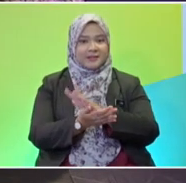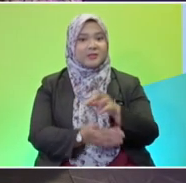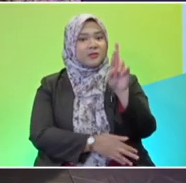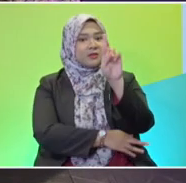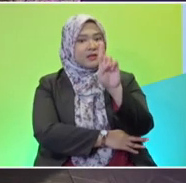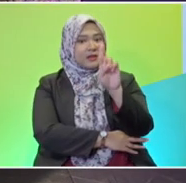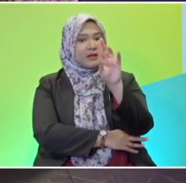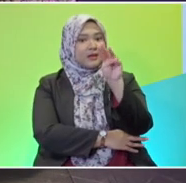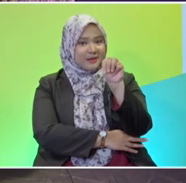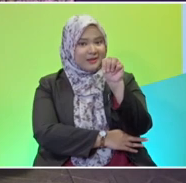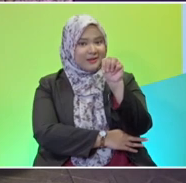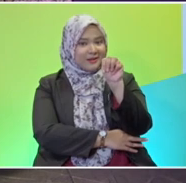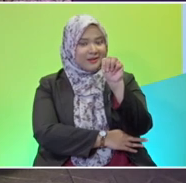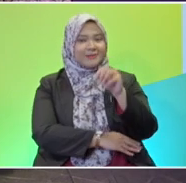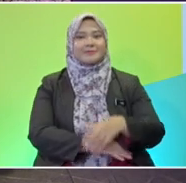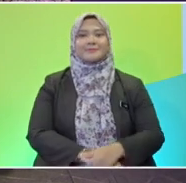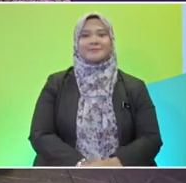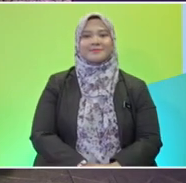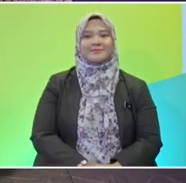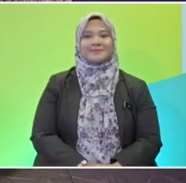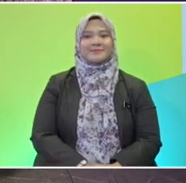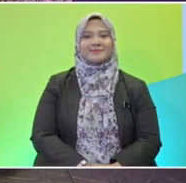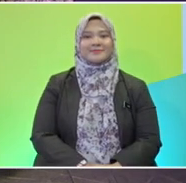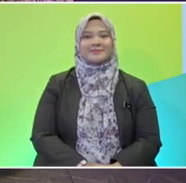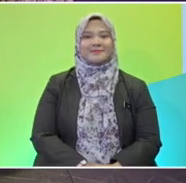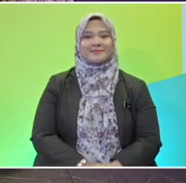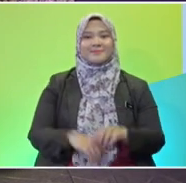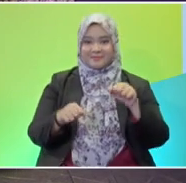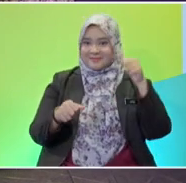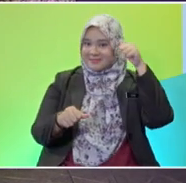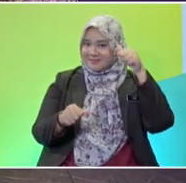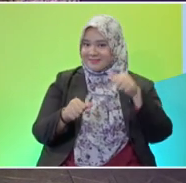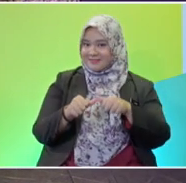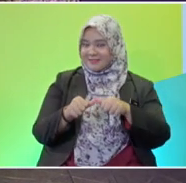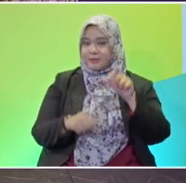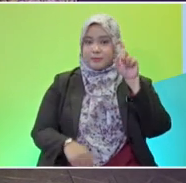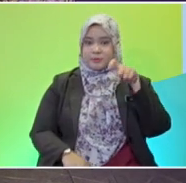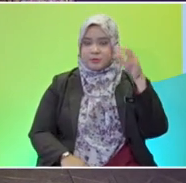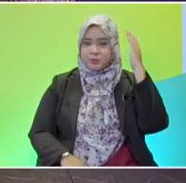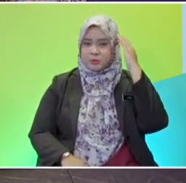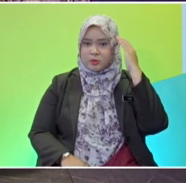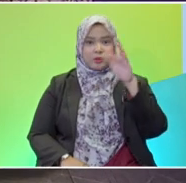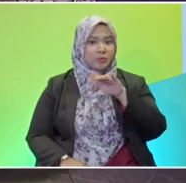cikgu cikgu Bagaimana dengan prestasi keseluruhan saya sepanjang kelasku